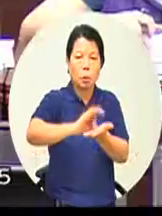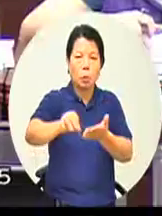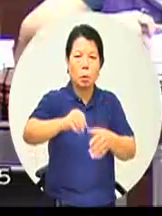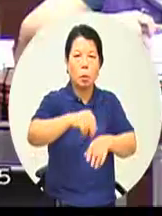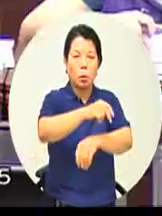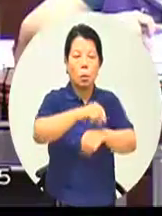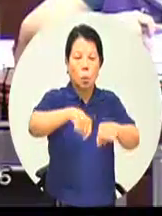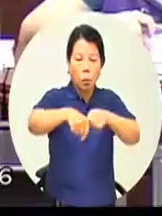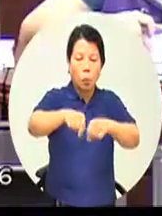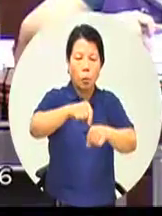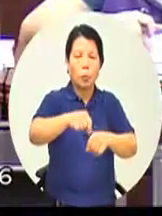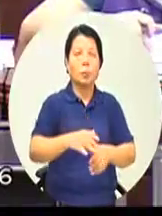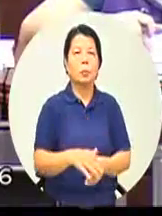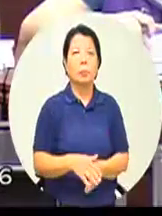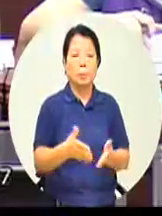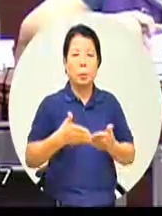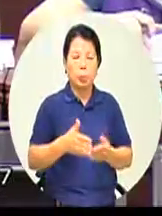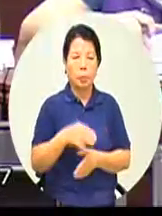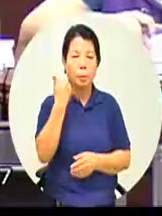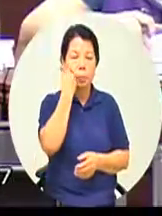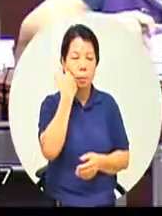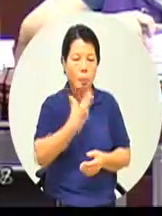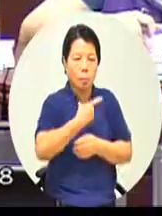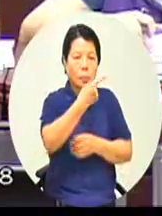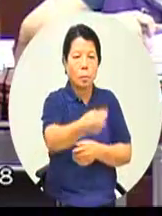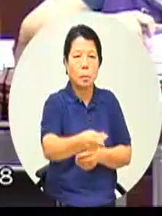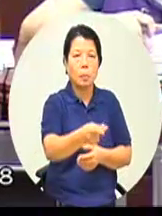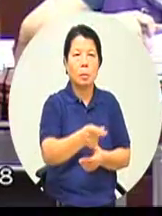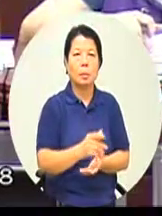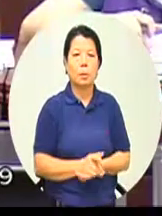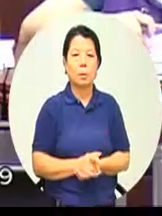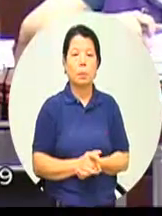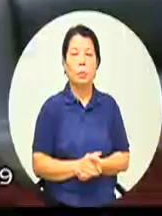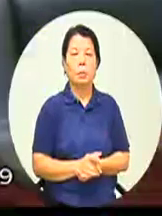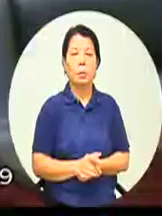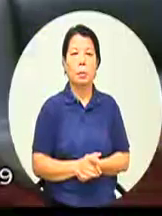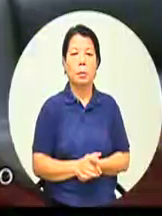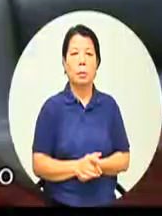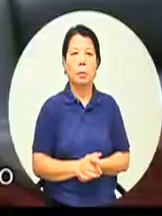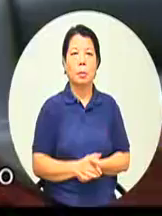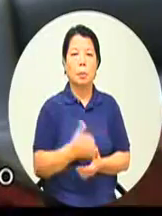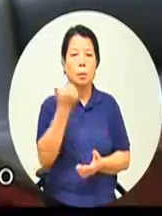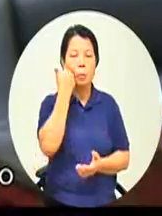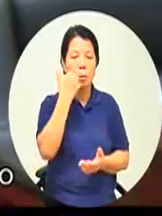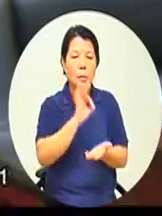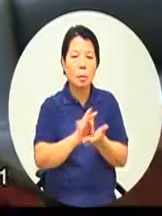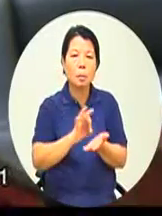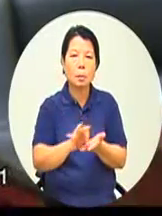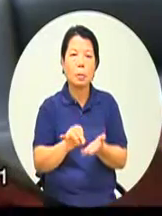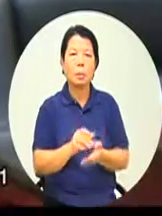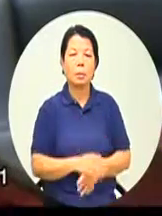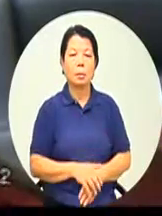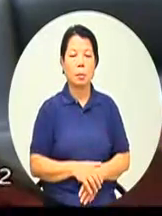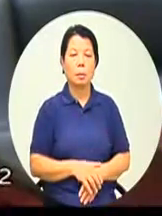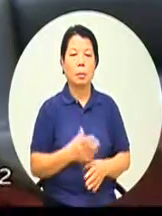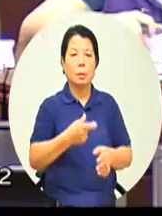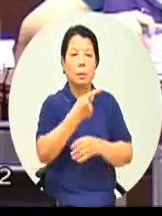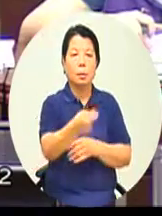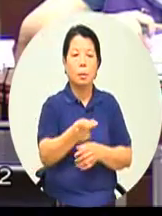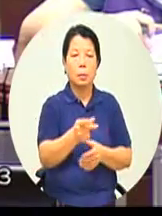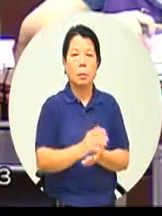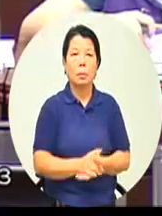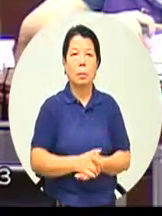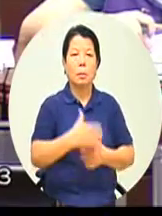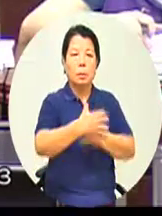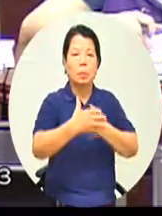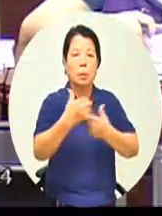计划。 是，那是谁把它借给了这个？目前是哪一个单位在使用？ 他借给了一个健保